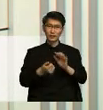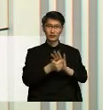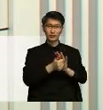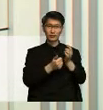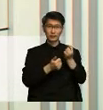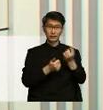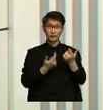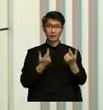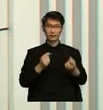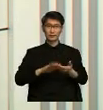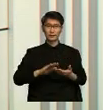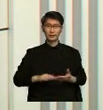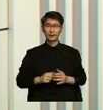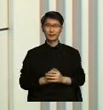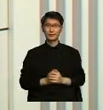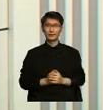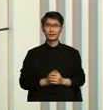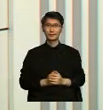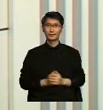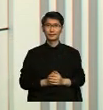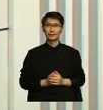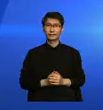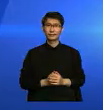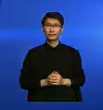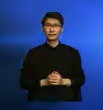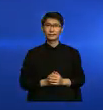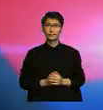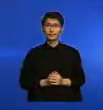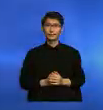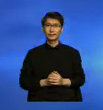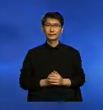것으로 나타났습니다. 보도에 박미현 기자입니다.